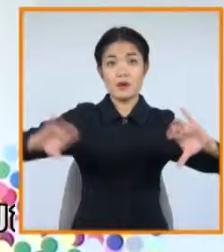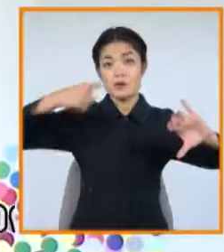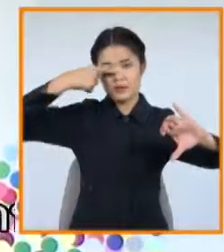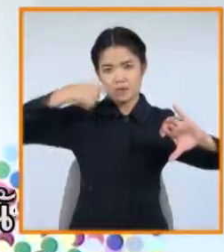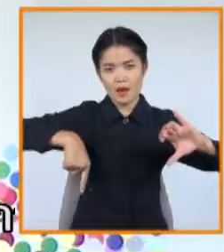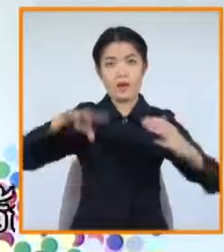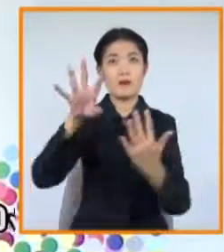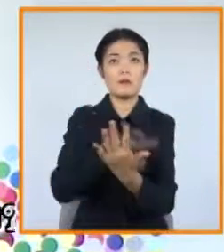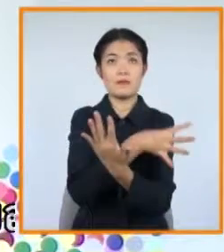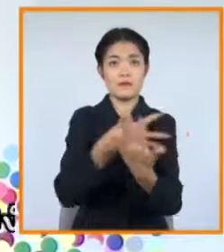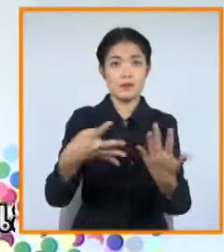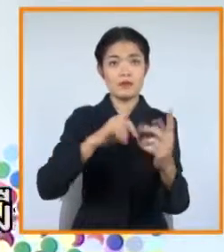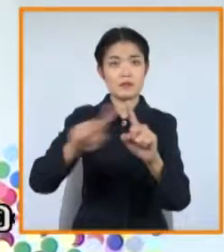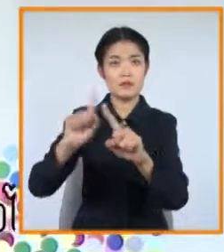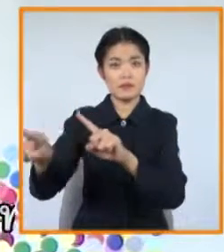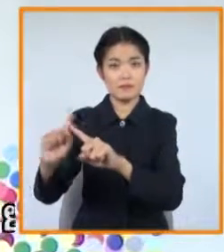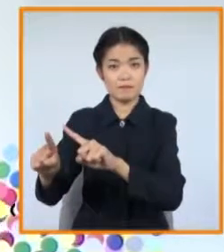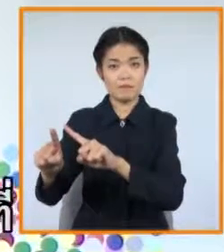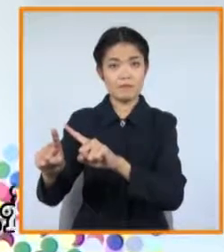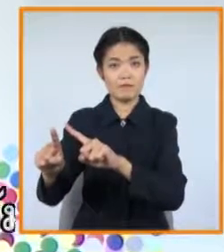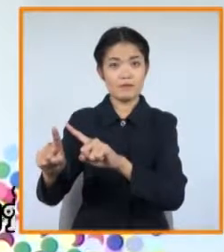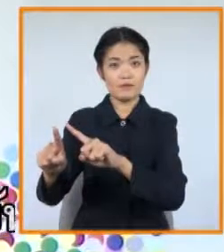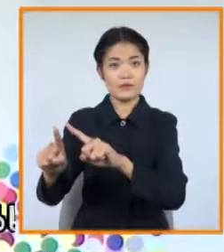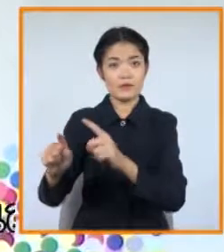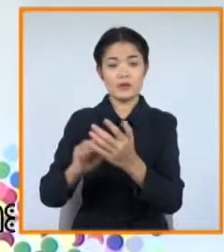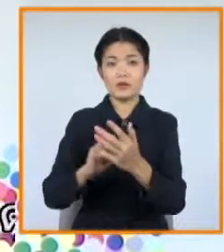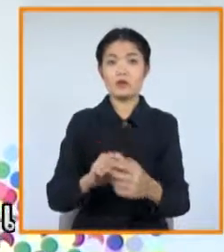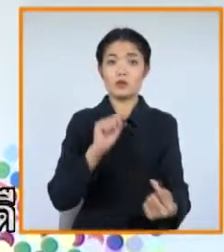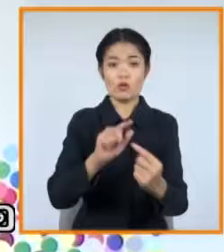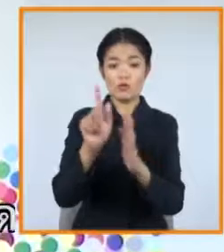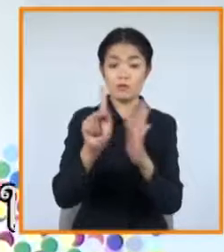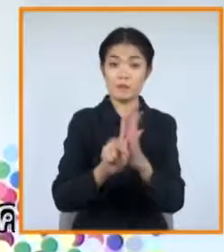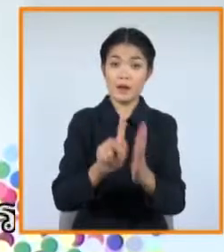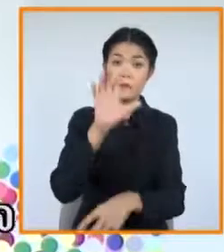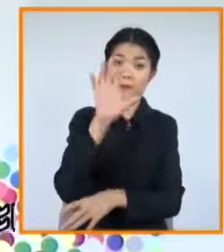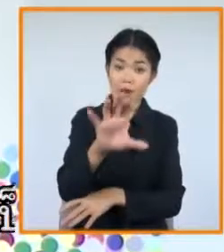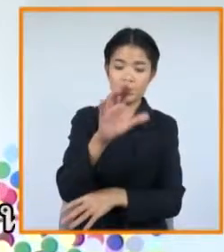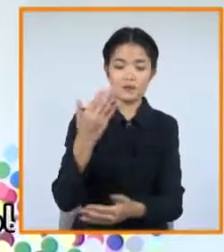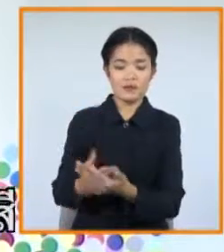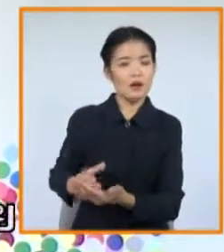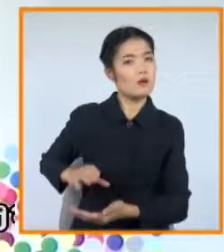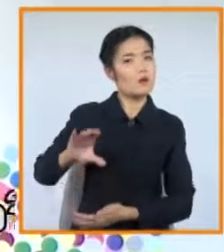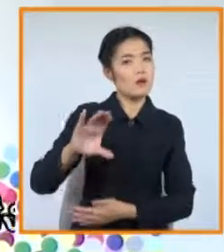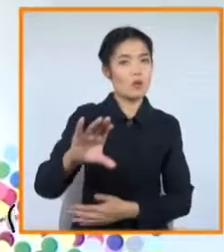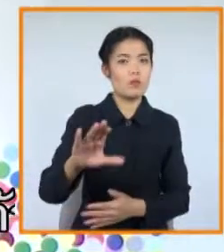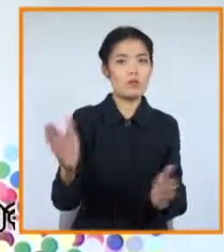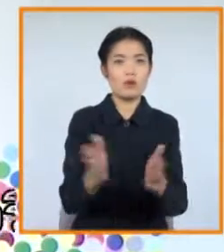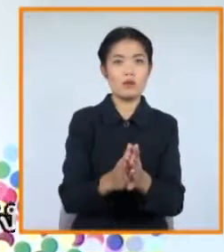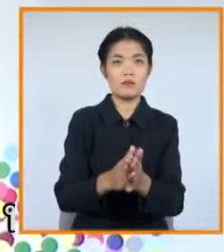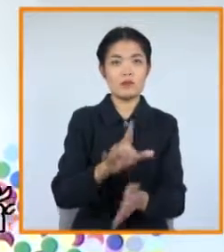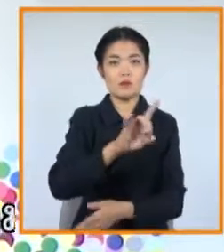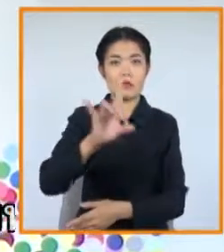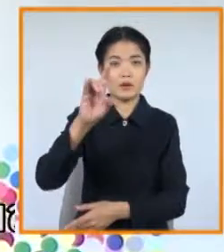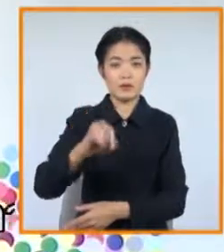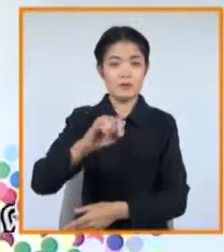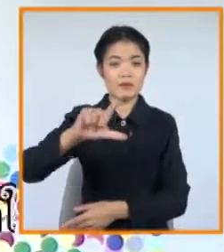างๆเพื่อมนุษย์เหล่านั้นโดยปรับปรุงและบังคับใช้กฎหมายจัดงบประมาณราว180ล้านดอลล